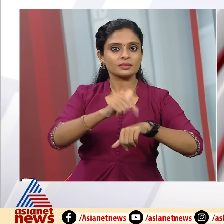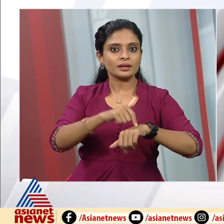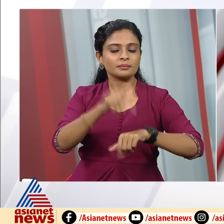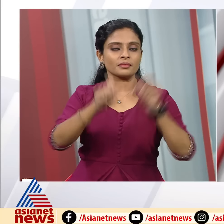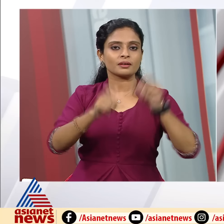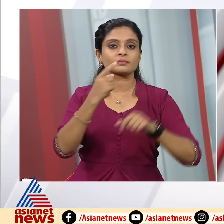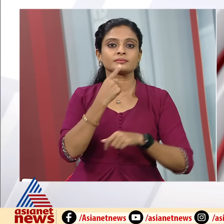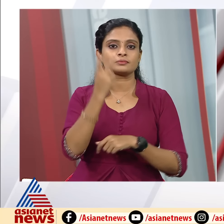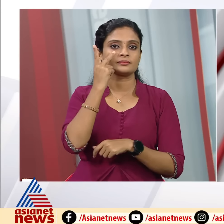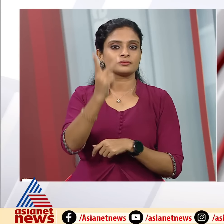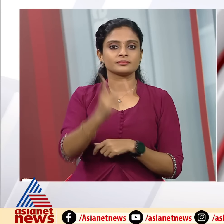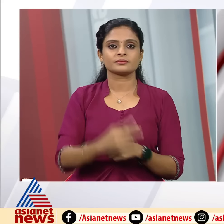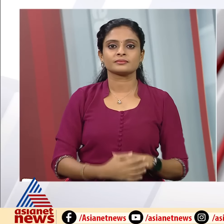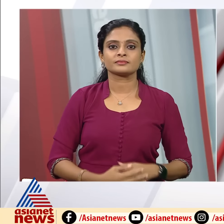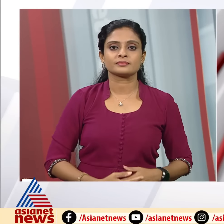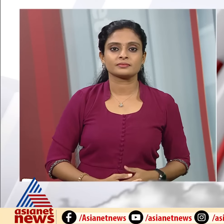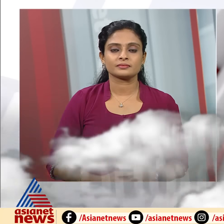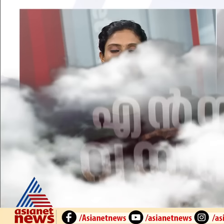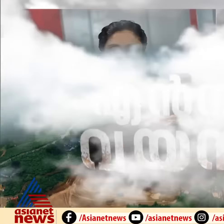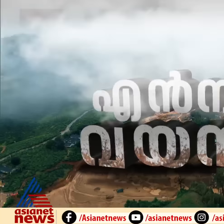പ്രതികരണങ്ങളിലേക്ക്.